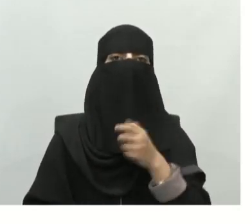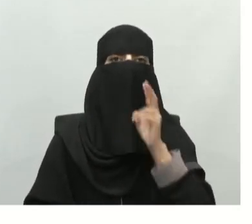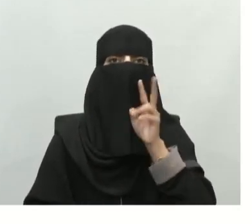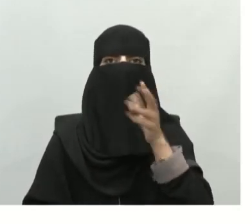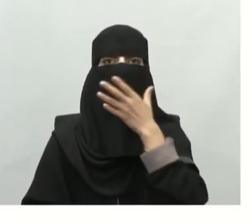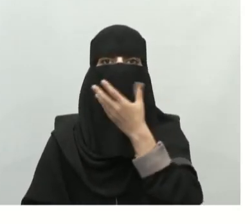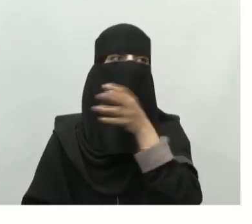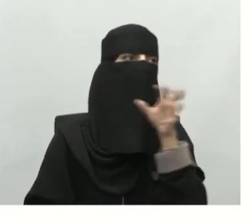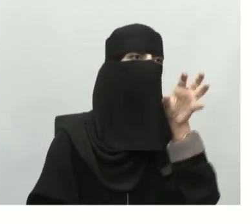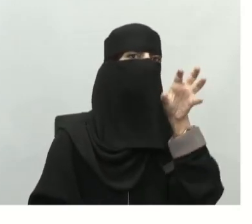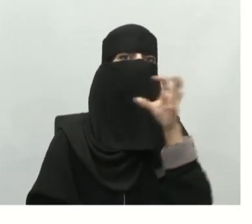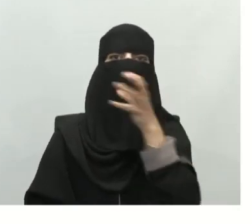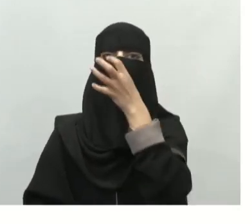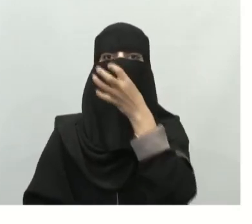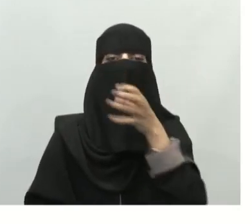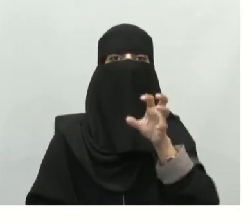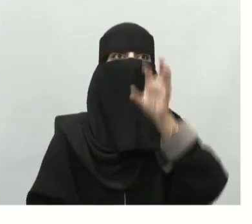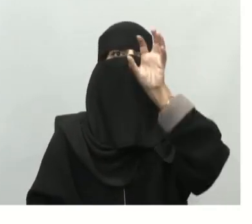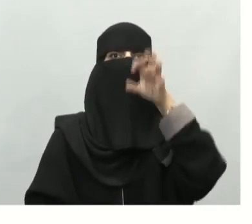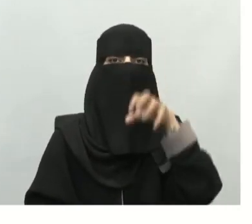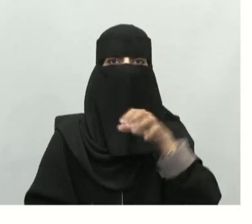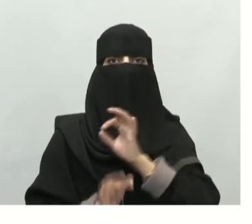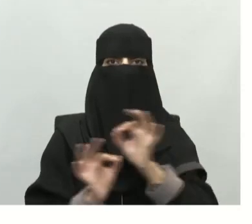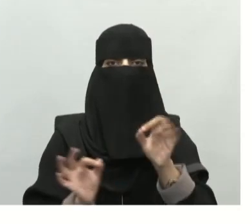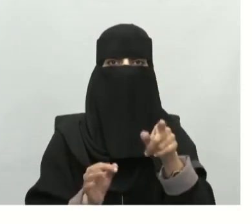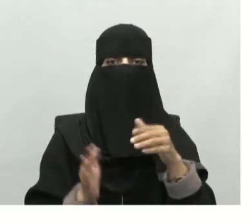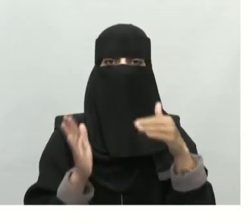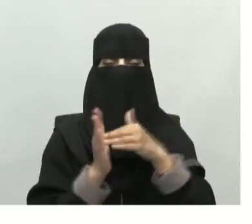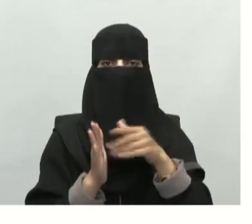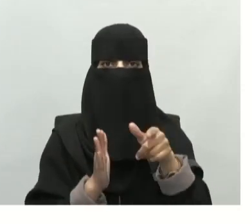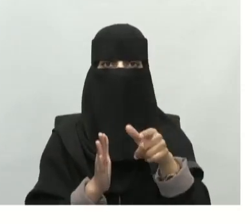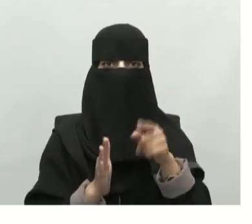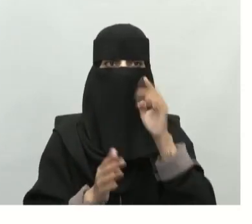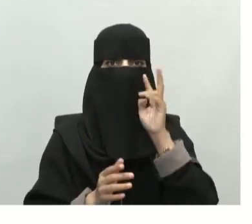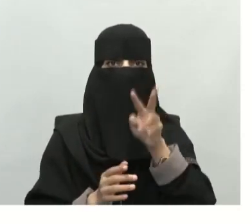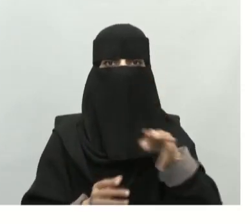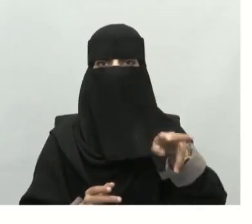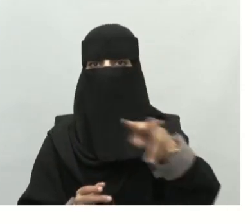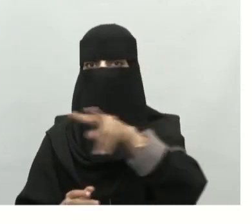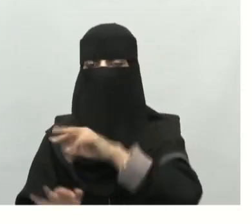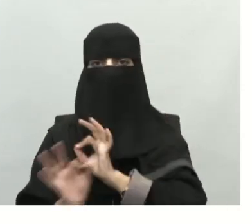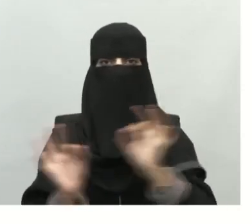بحركه راسه في اتجاهات عديده حتى يستطيع